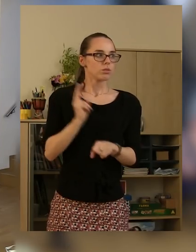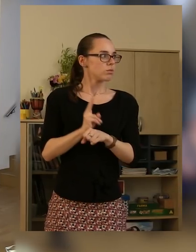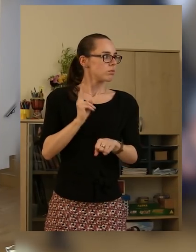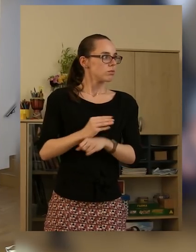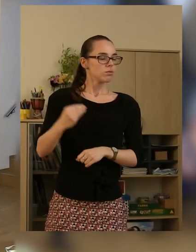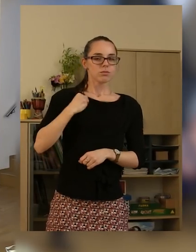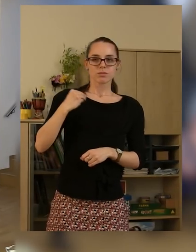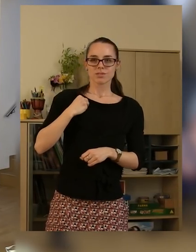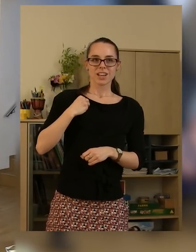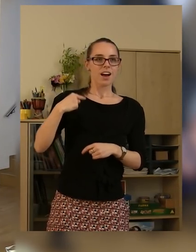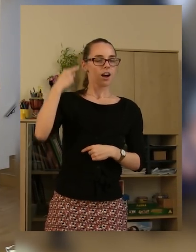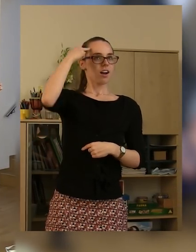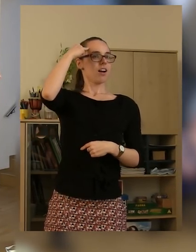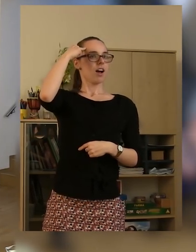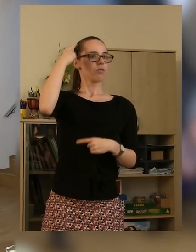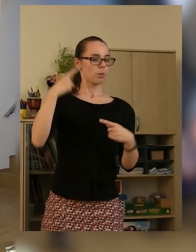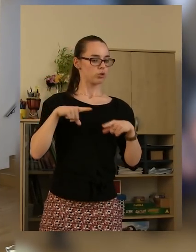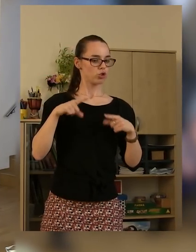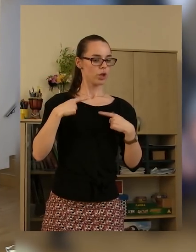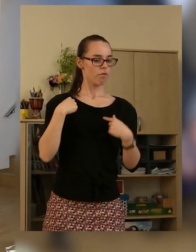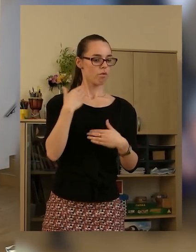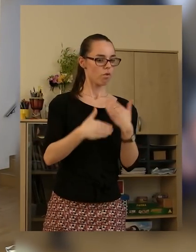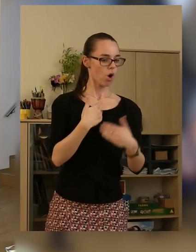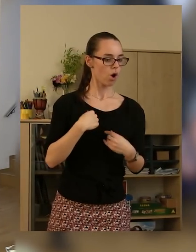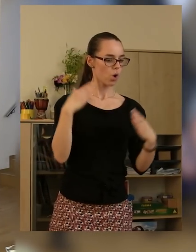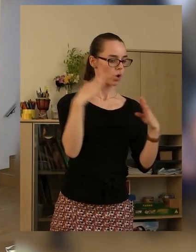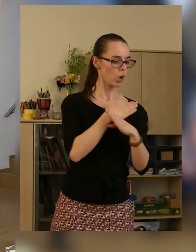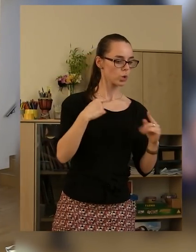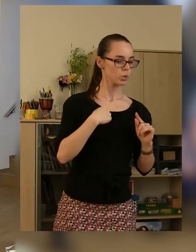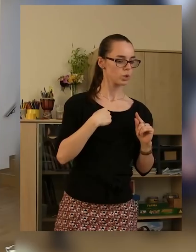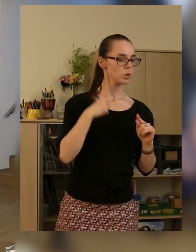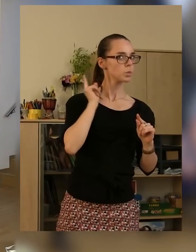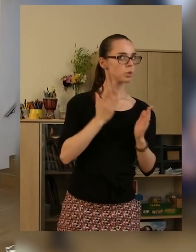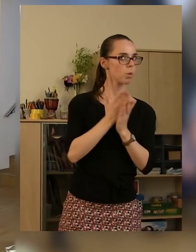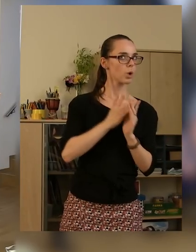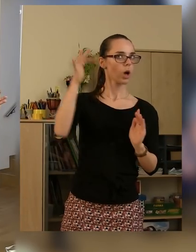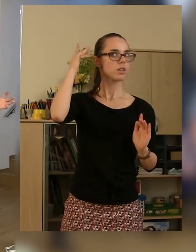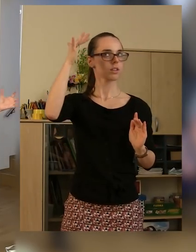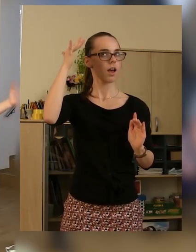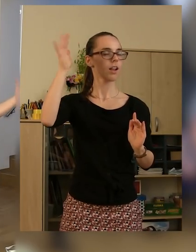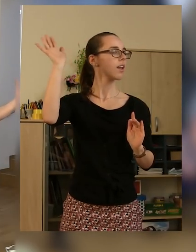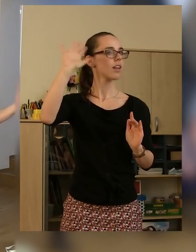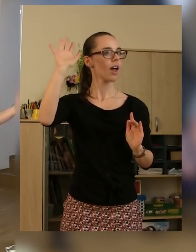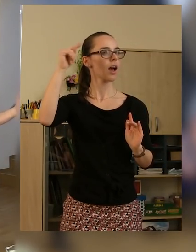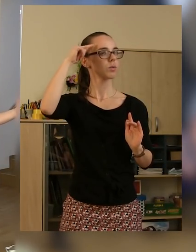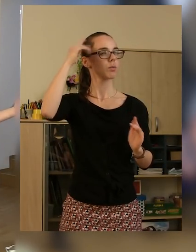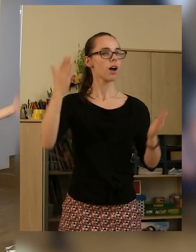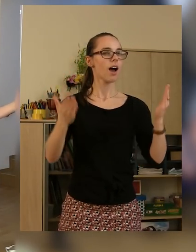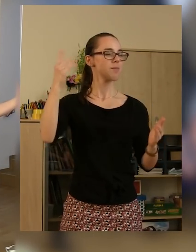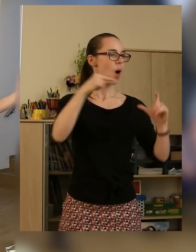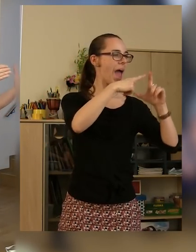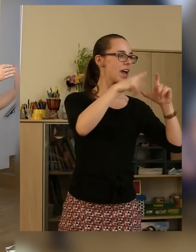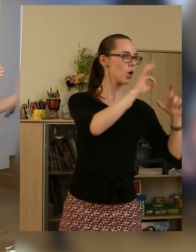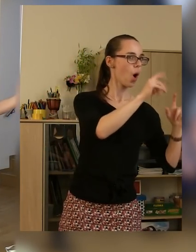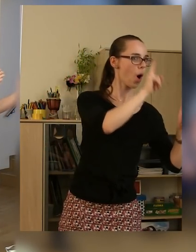životní rozhodování, je něco mezi tím, co říká můj sen, a něco mezi tím, co říká moje ego.